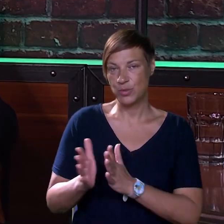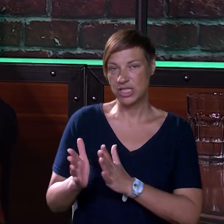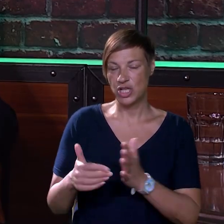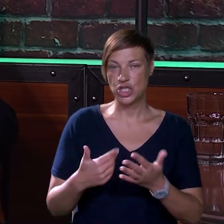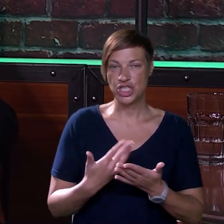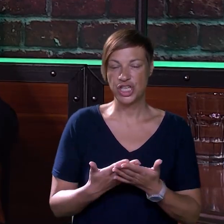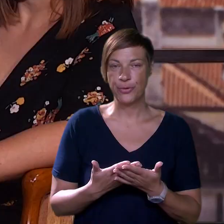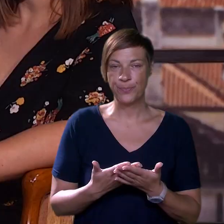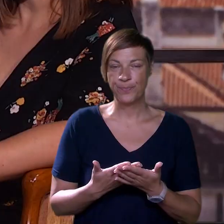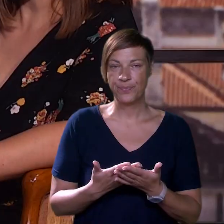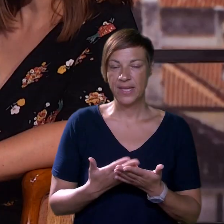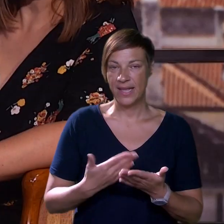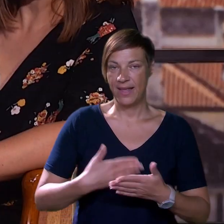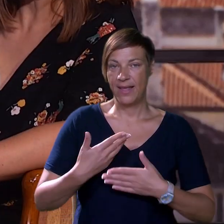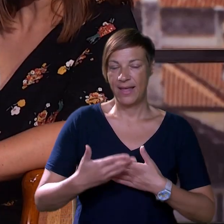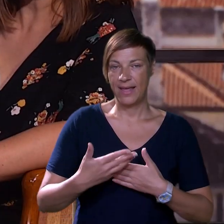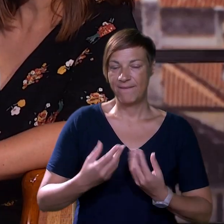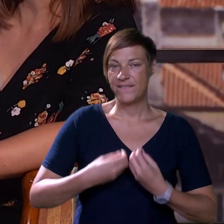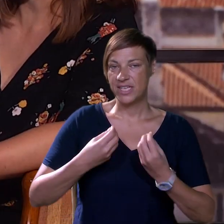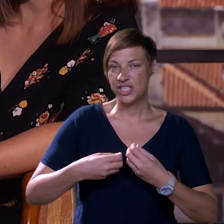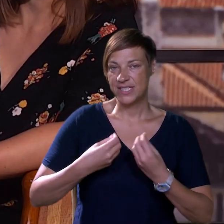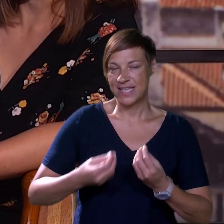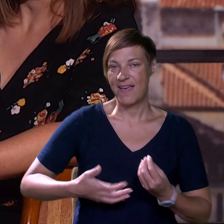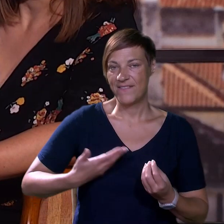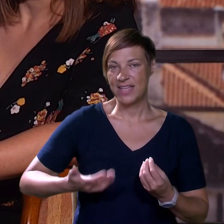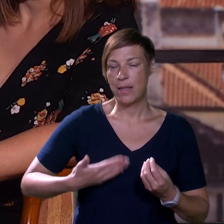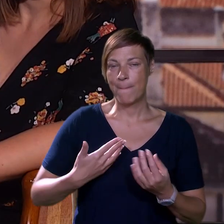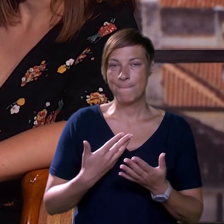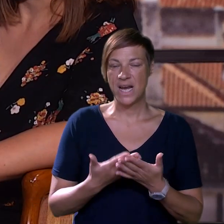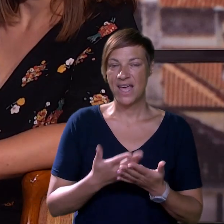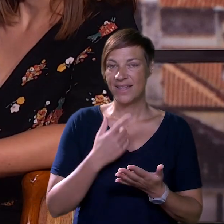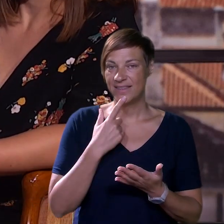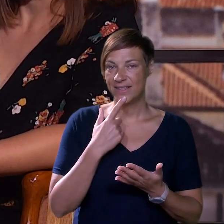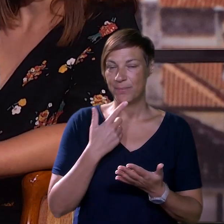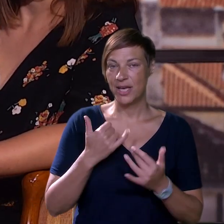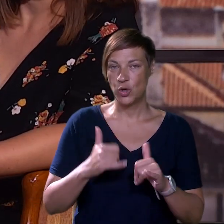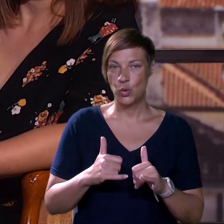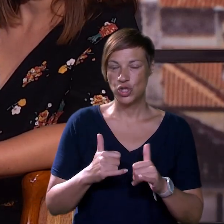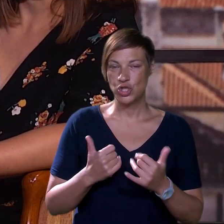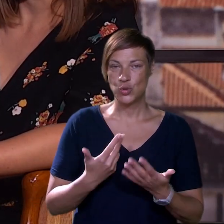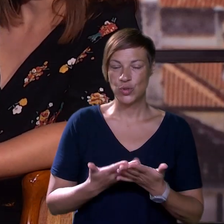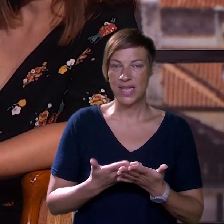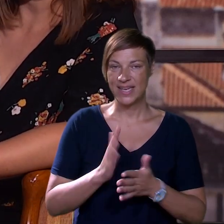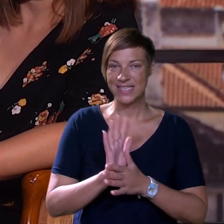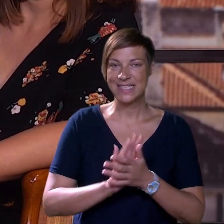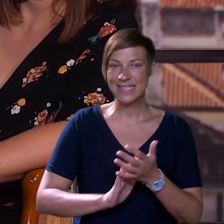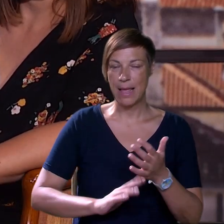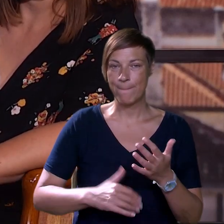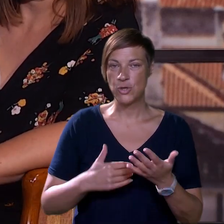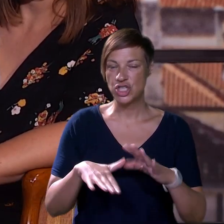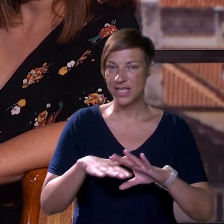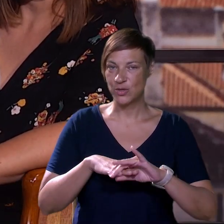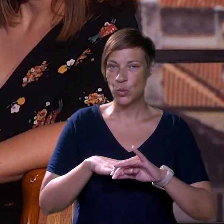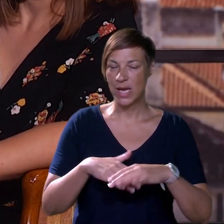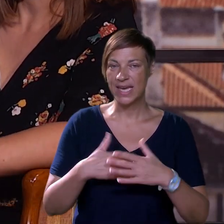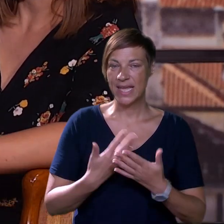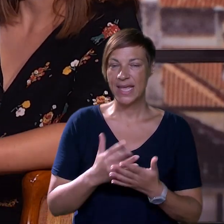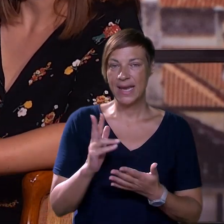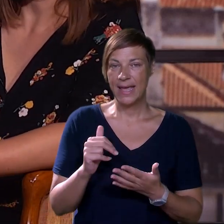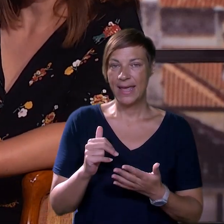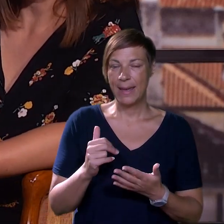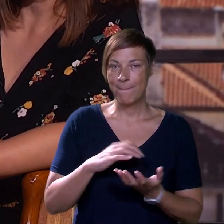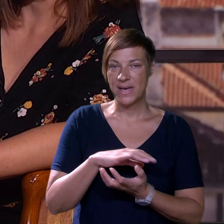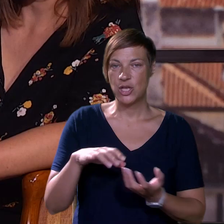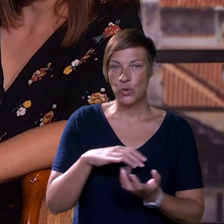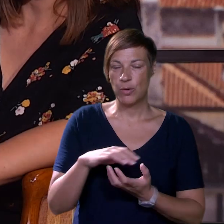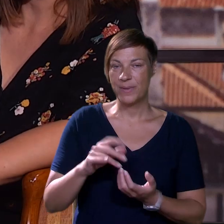koncipirao. A onda vaš savjet ovim mladima koji su danas nekako na početku svoje karijere, imaju ovaj